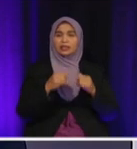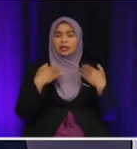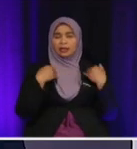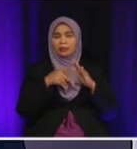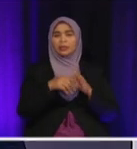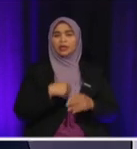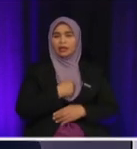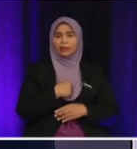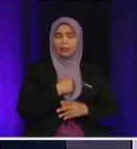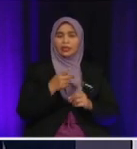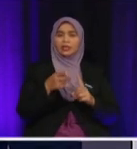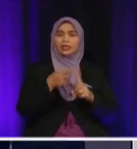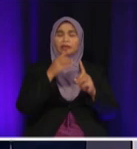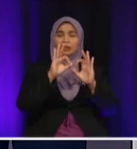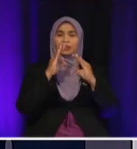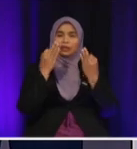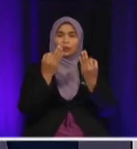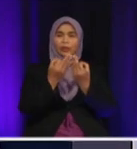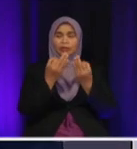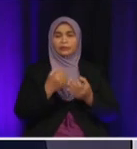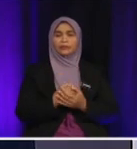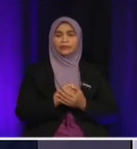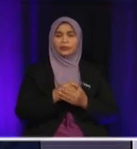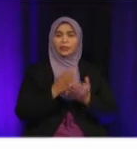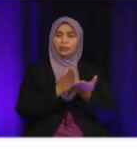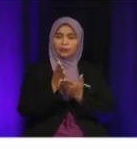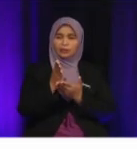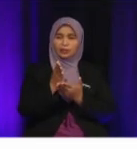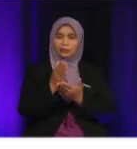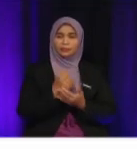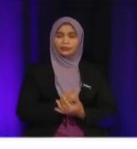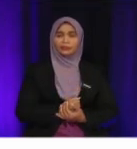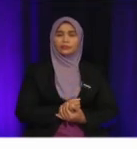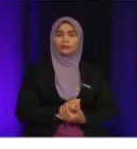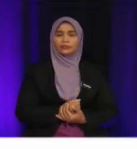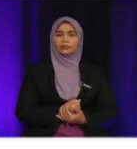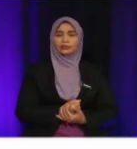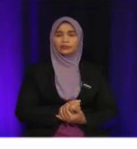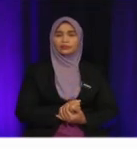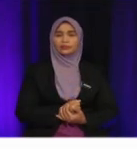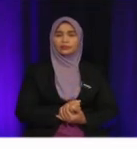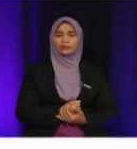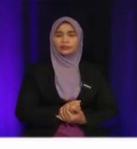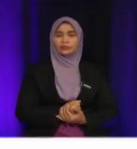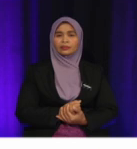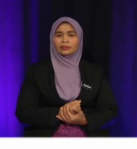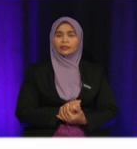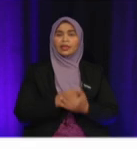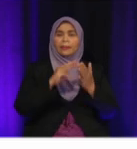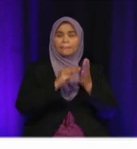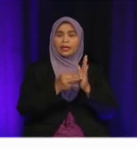keluarga mangsa. Okey, dan seterusnya kita tengok yang seterusnya, uji minda yang seterusnya, Aiman, ya. Ya, Ustaz. Ya, kita teruskan kepada